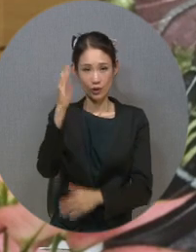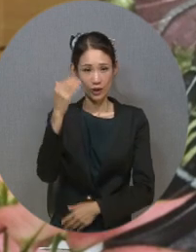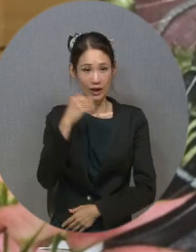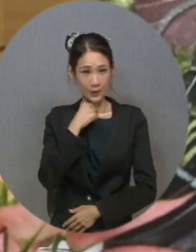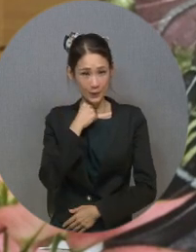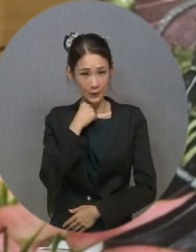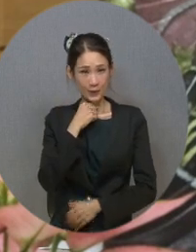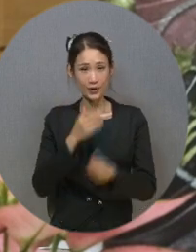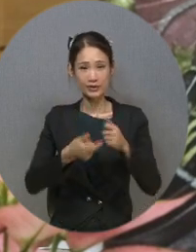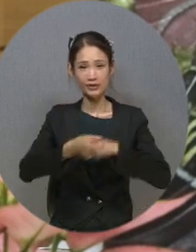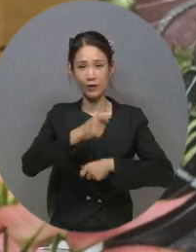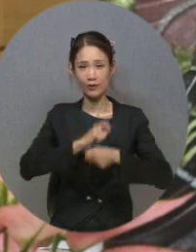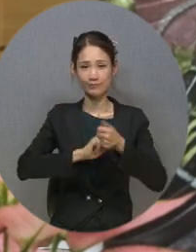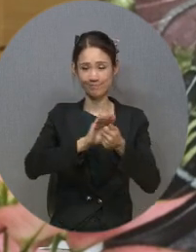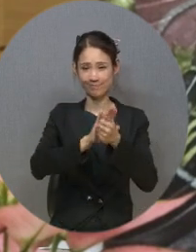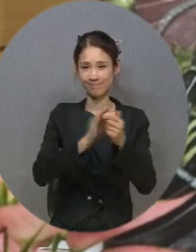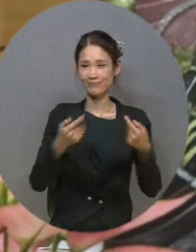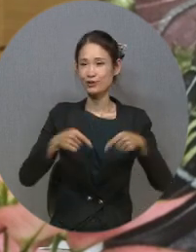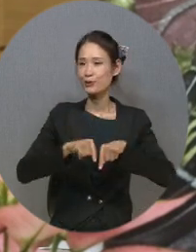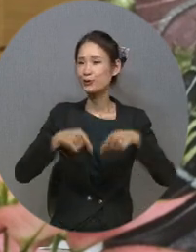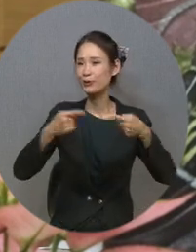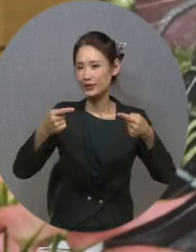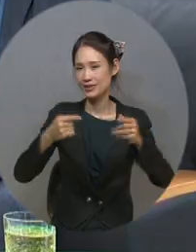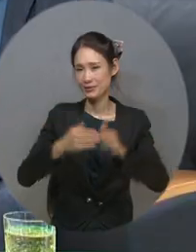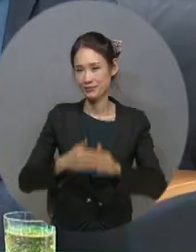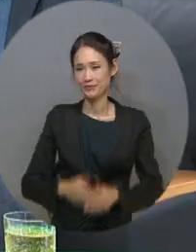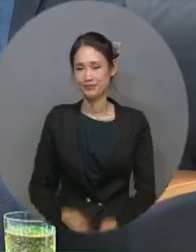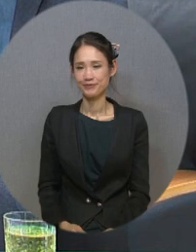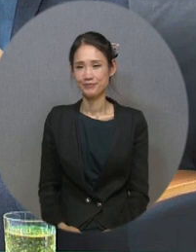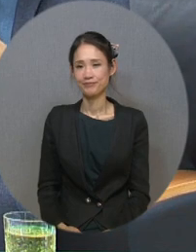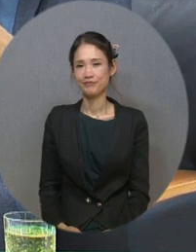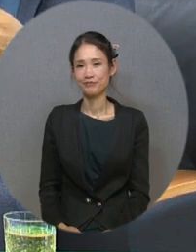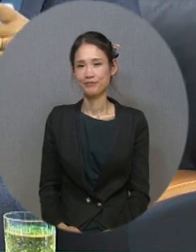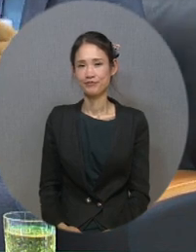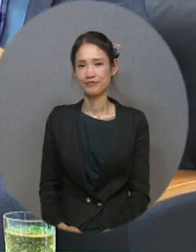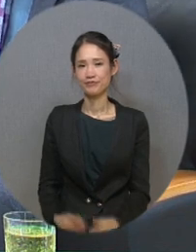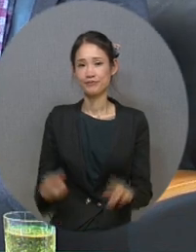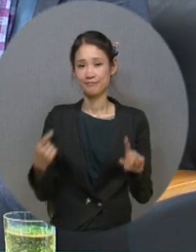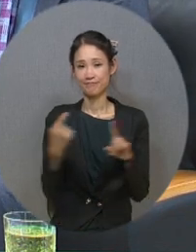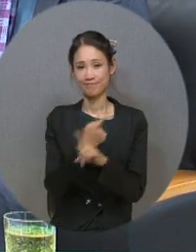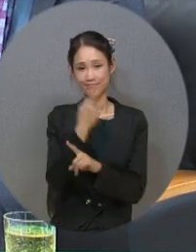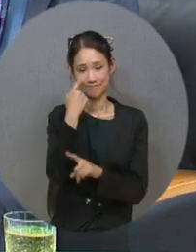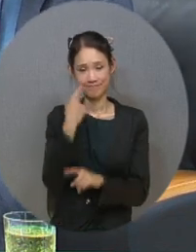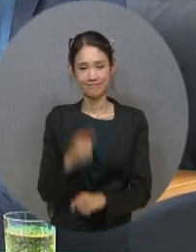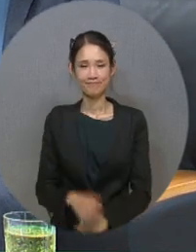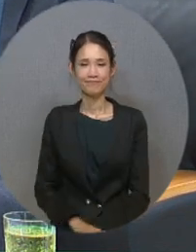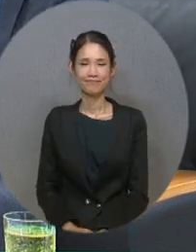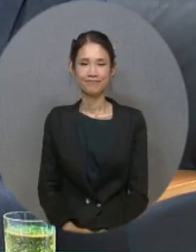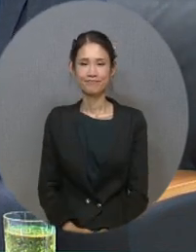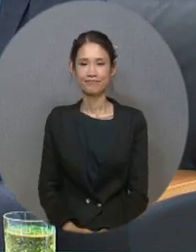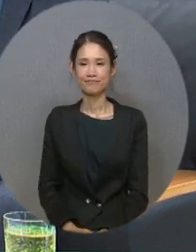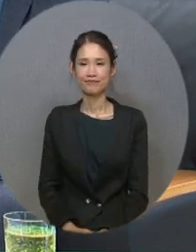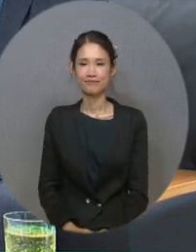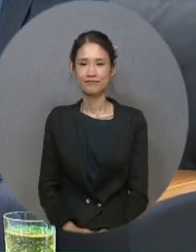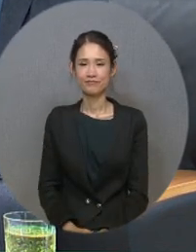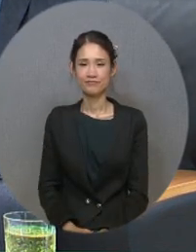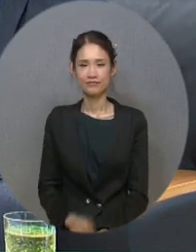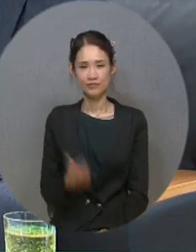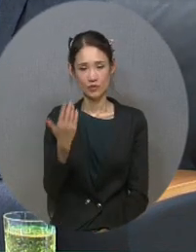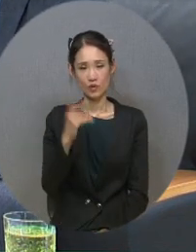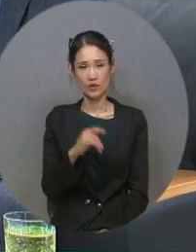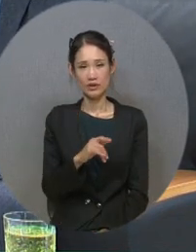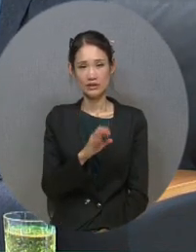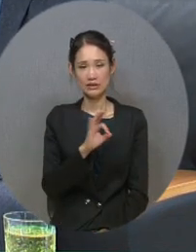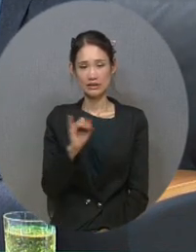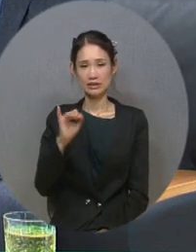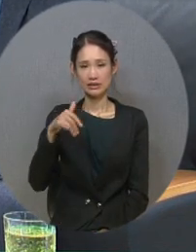저희들도 동참하겠습니다. 감사합니다. 예, 예. 예. 이제 주제를 조금 한번 바꿔보겠습니다. 예, 예, 예. 최근 광양의 2차